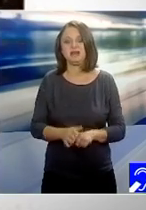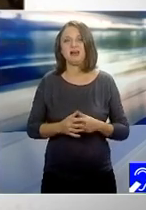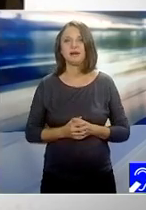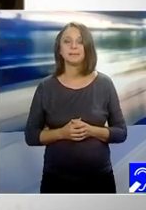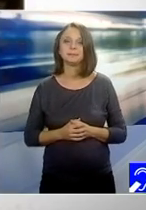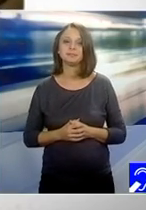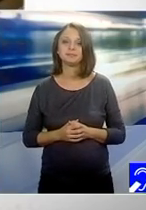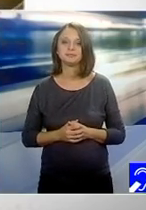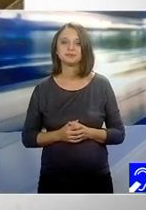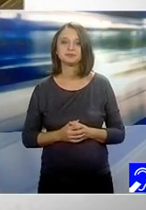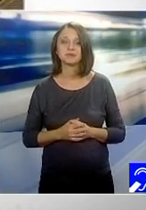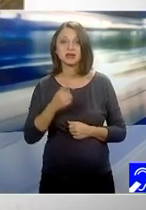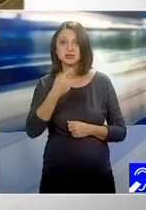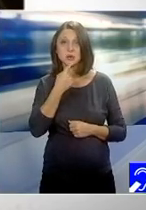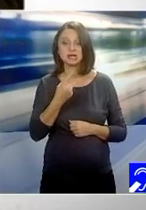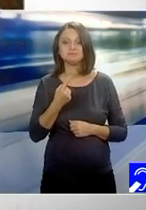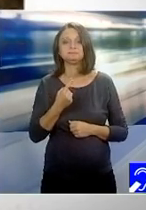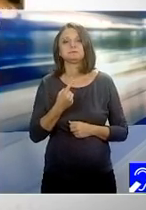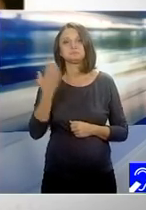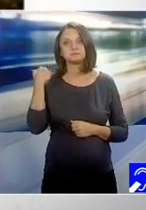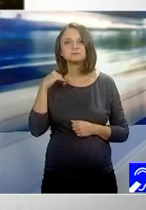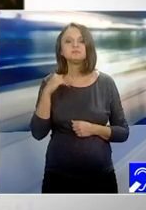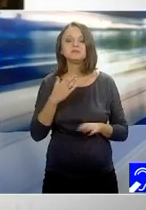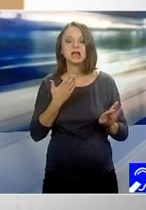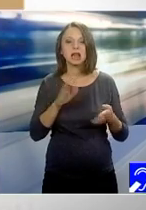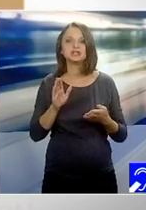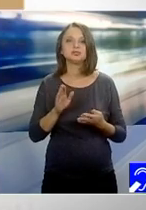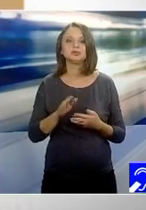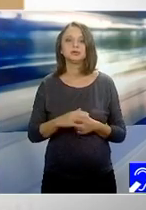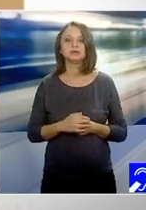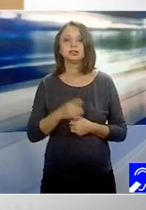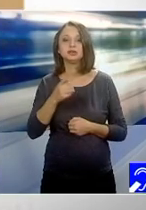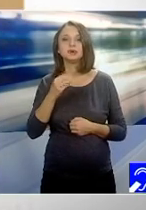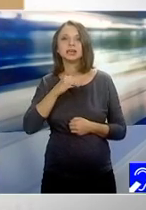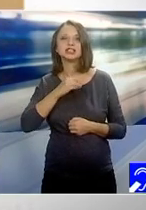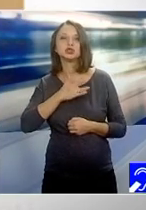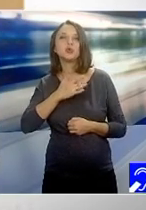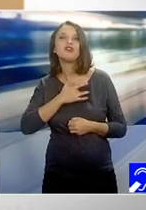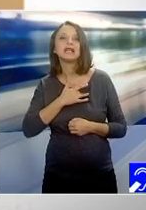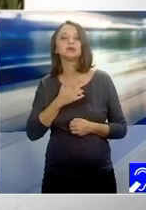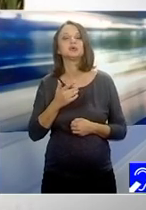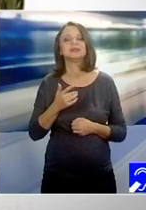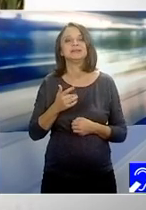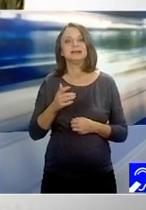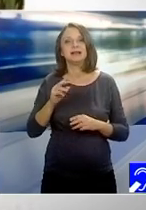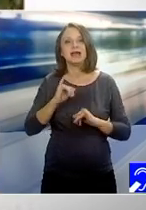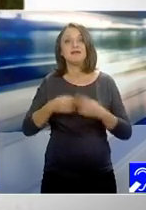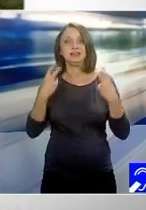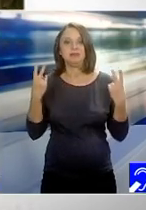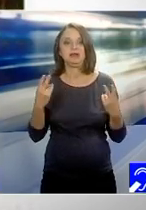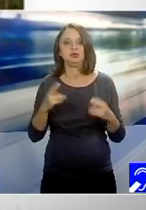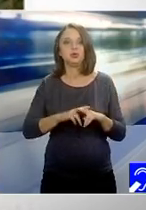discriminare. Așa cum le spuneam telespectatorilor noștri la începutul intervenției noastre, tu ești sufletul acestui eveniment. Cum ți-a venit